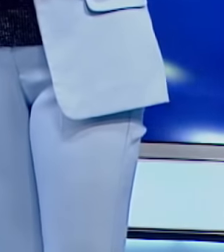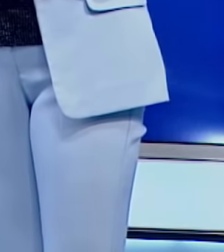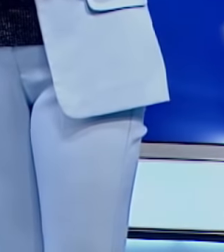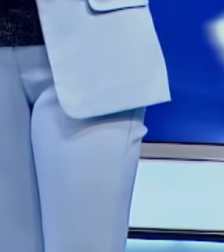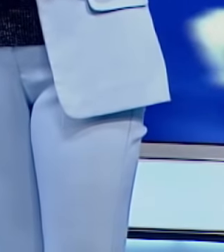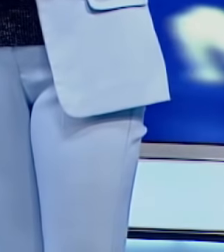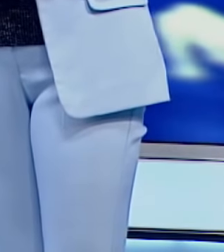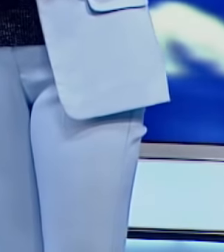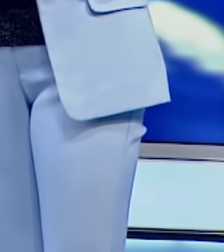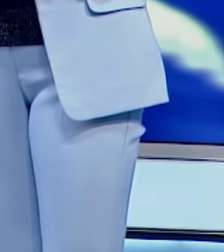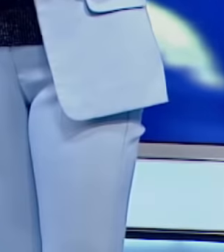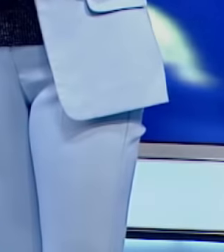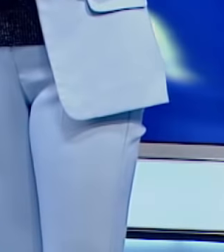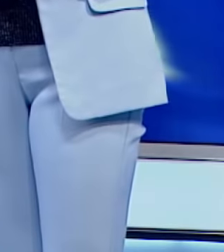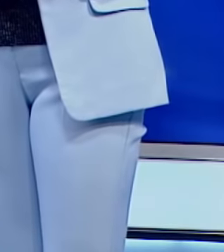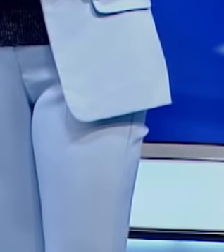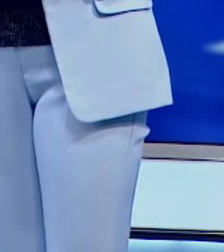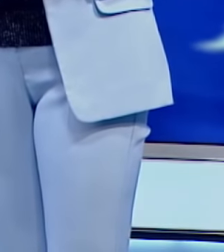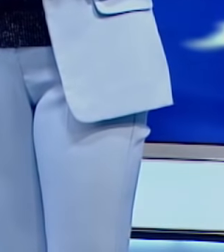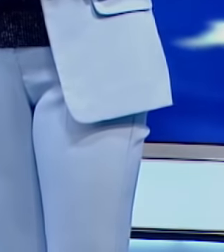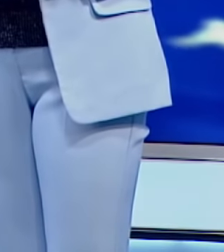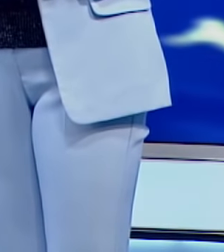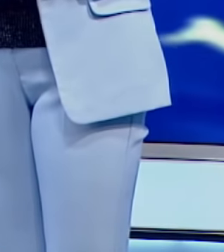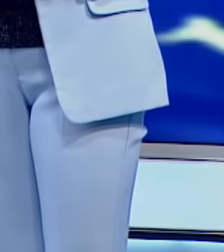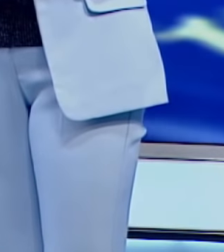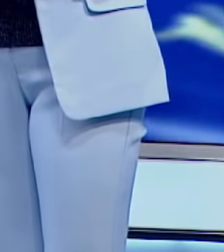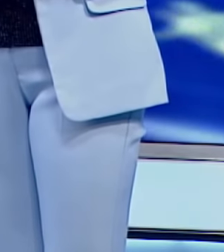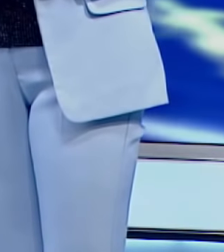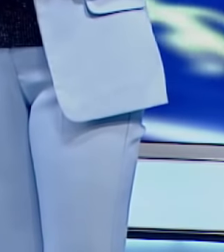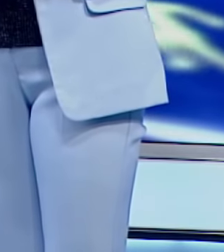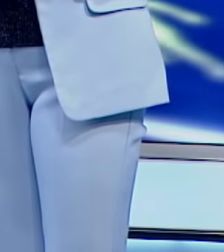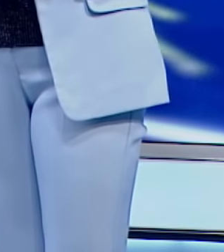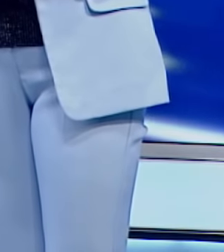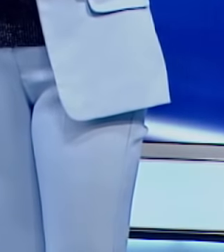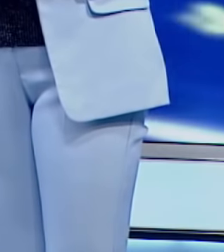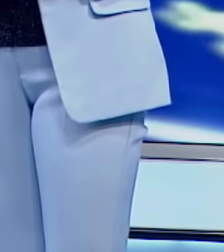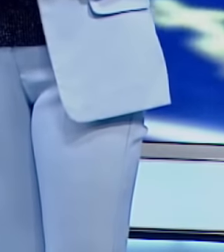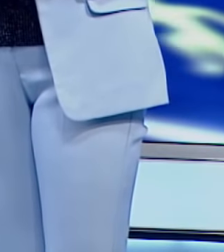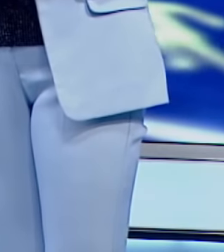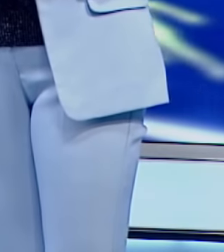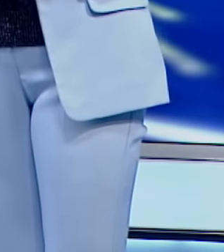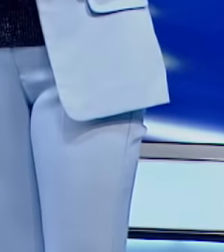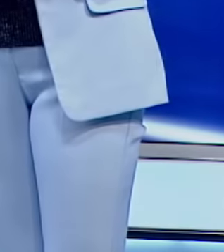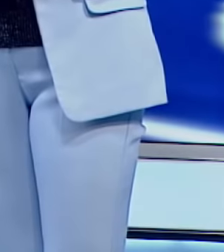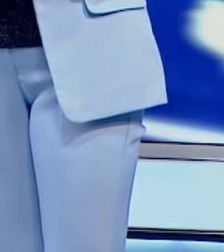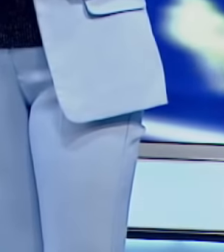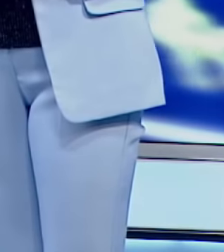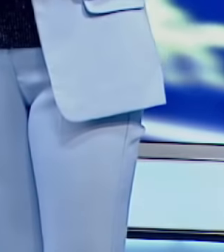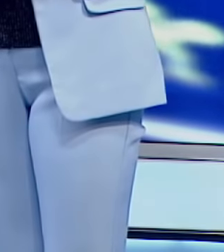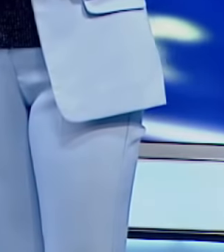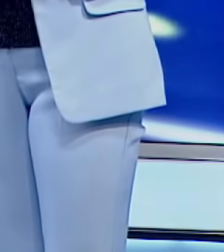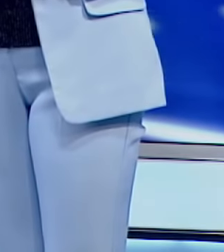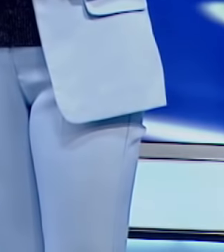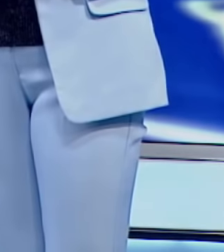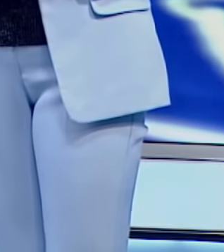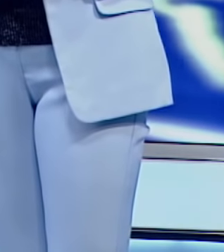тэргүүлэгчдийн 2019 оны хурлаар шийдэгдэн үүсгэн байгуулагдаж байсан. Ганцхан жилийн дотор энэхүү спортоор аймгийн хүүхдүүд